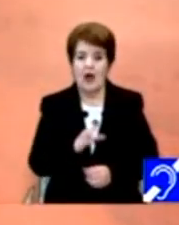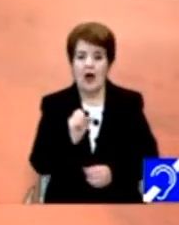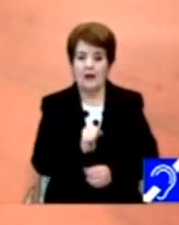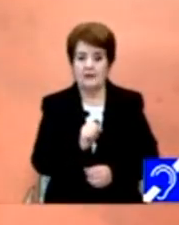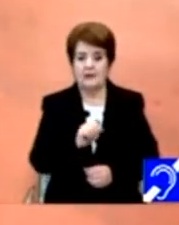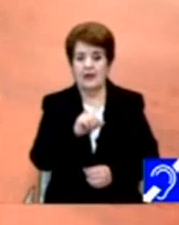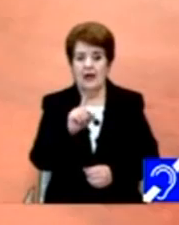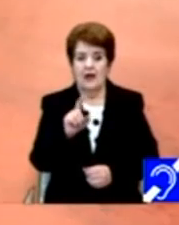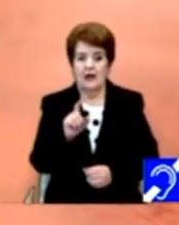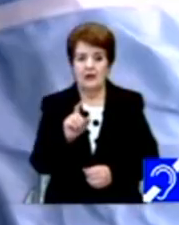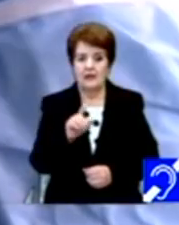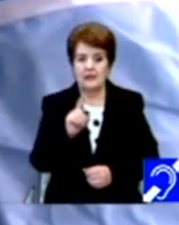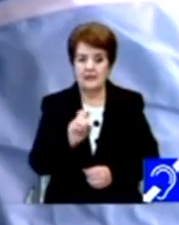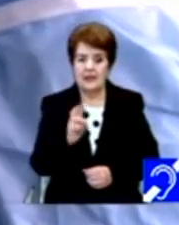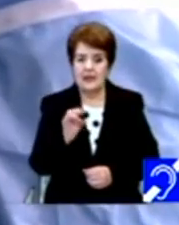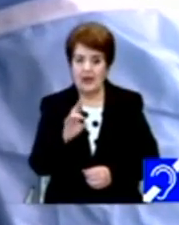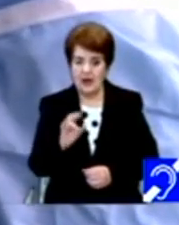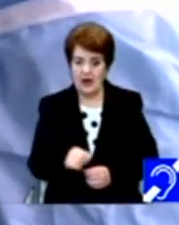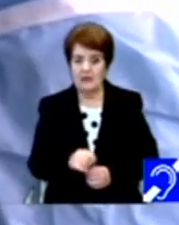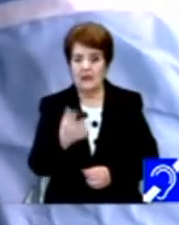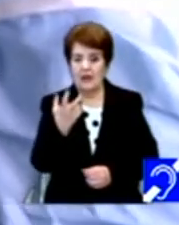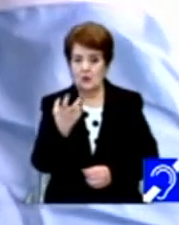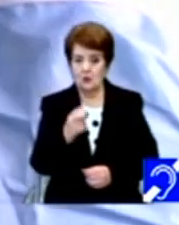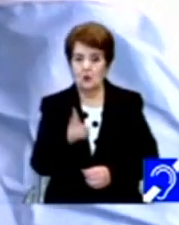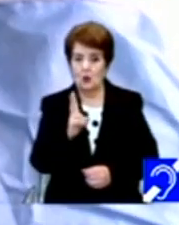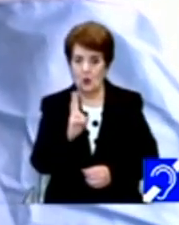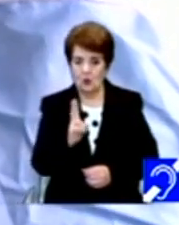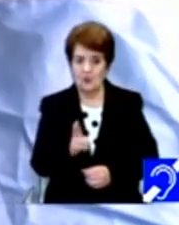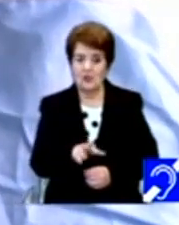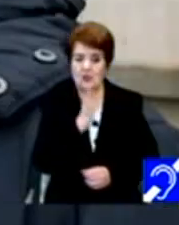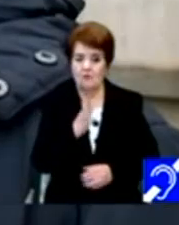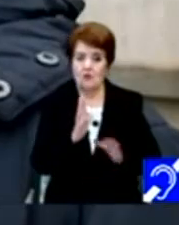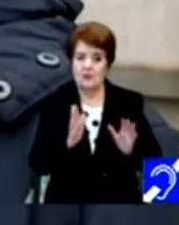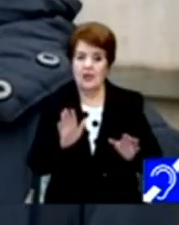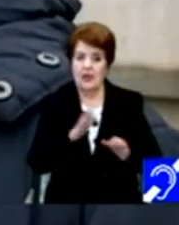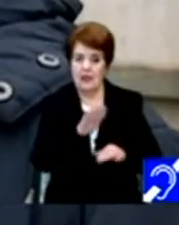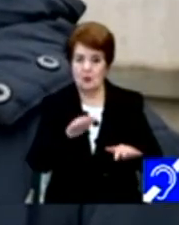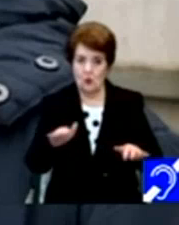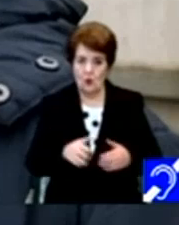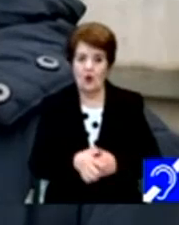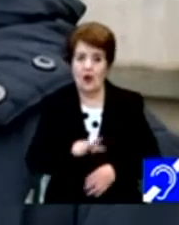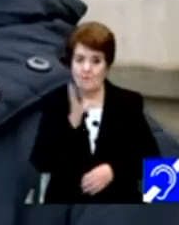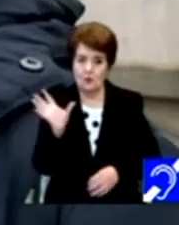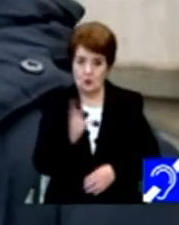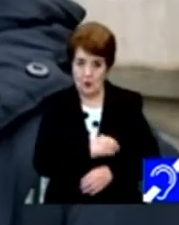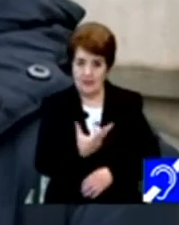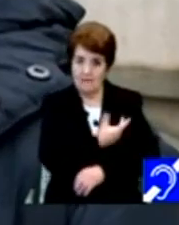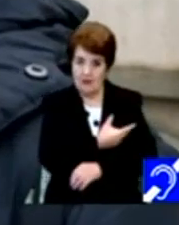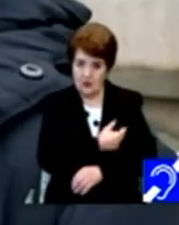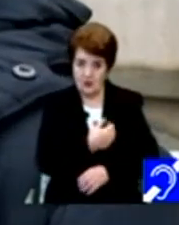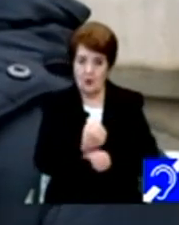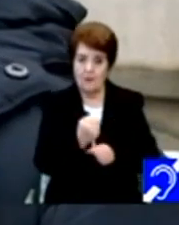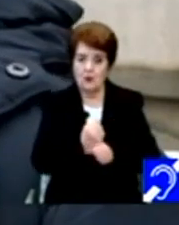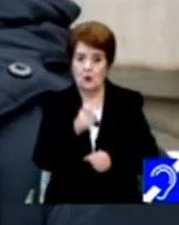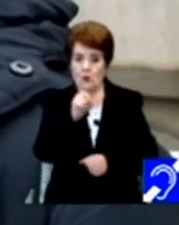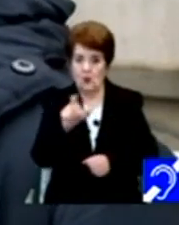AstraZeneca oferite de România Republicii Moldova, 320 au fost aduse la Soroca. Au fost folosite toate vaccinurile pentru lucrătorii